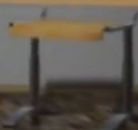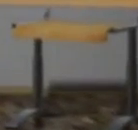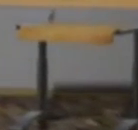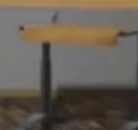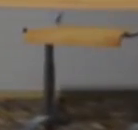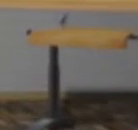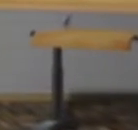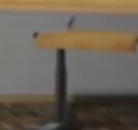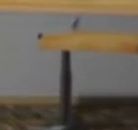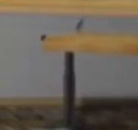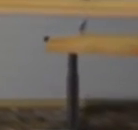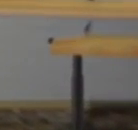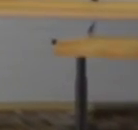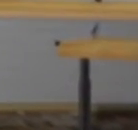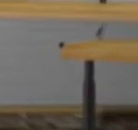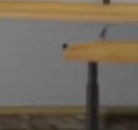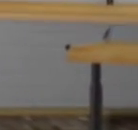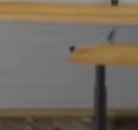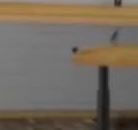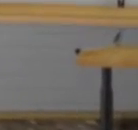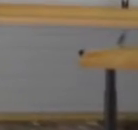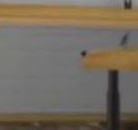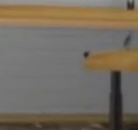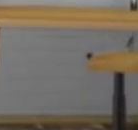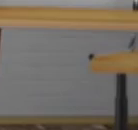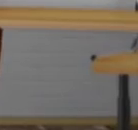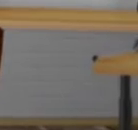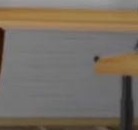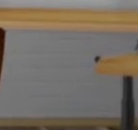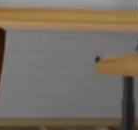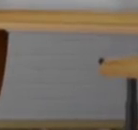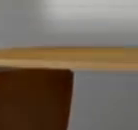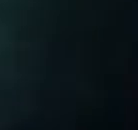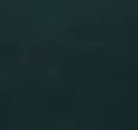ოცდაათი მარტიდან საქართველოს პირველი არხი განათლების სამინისტროსთან ერთად იწყება.